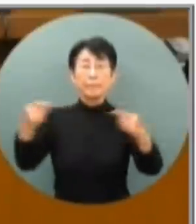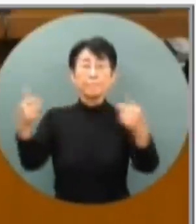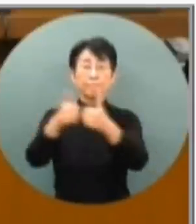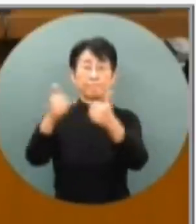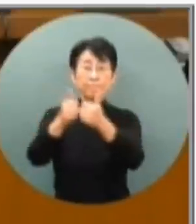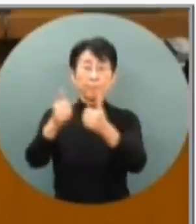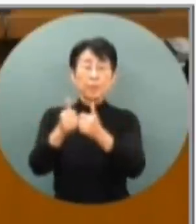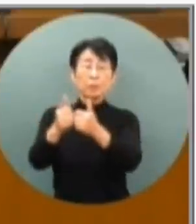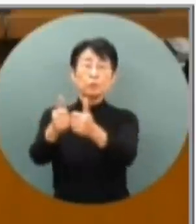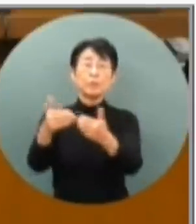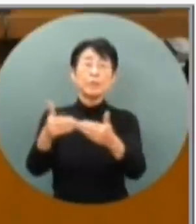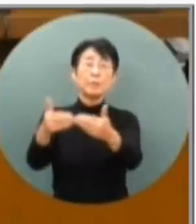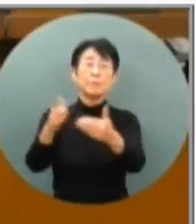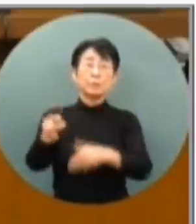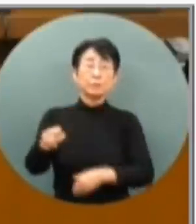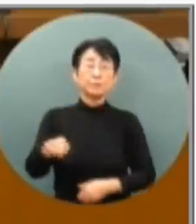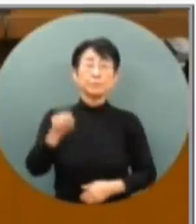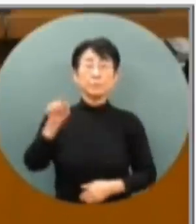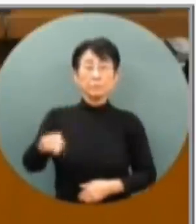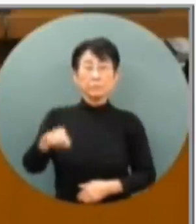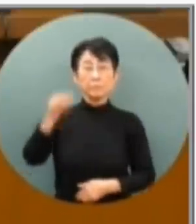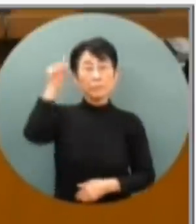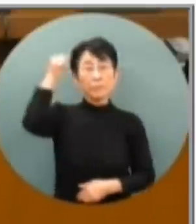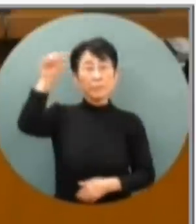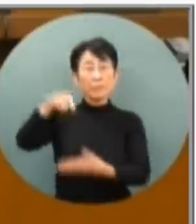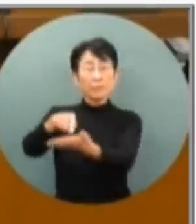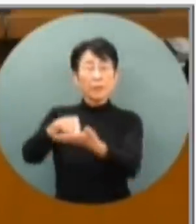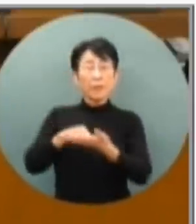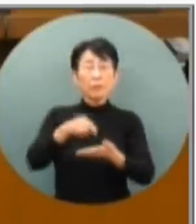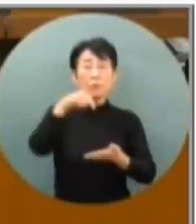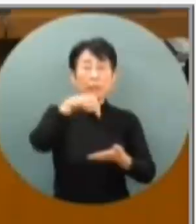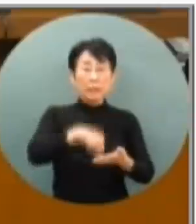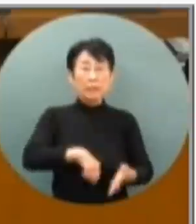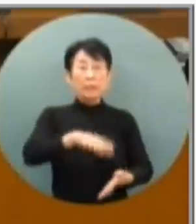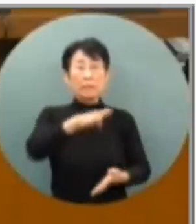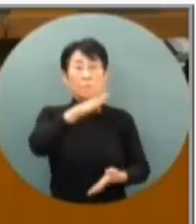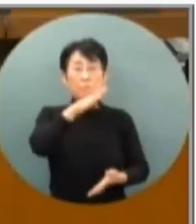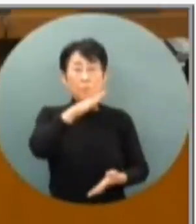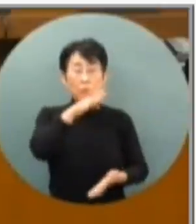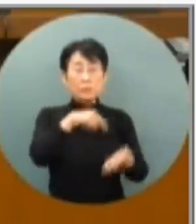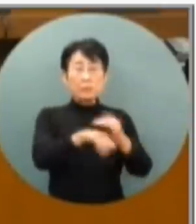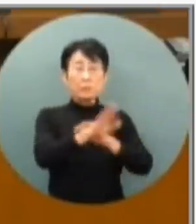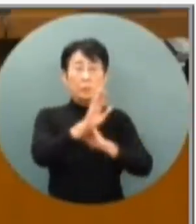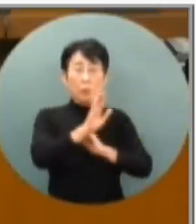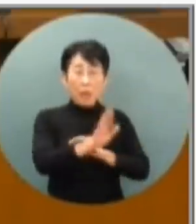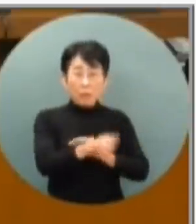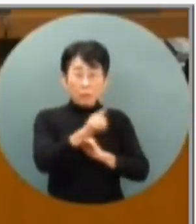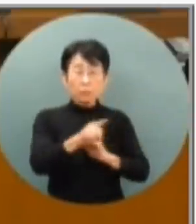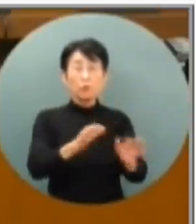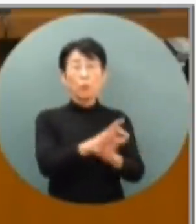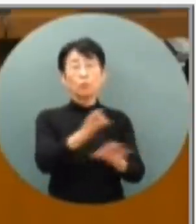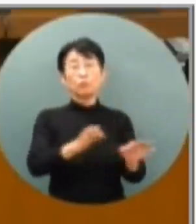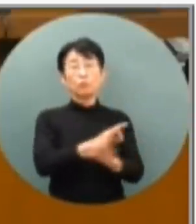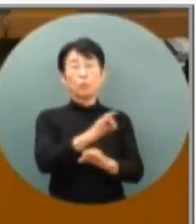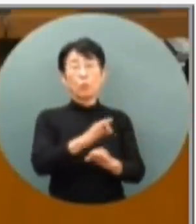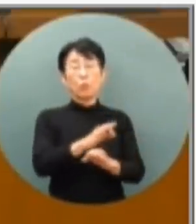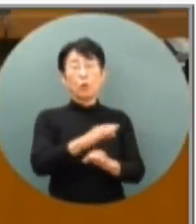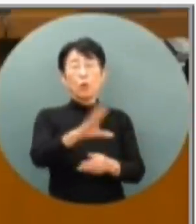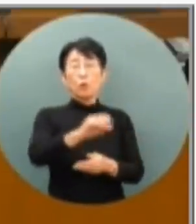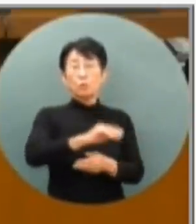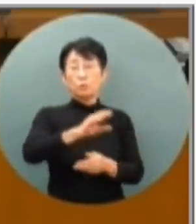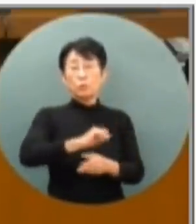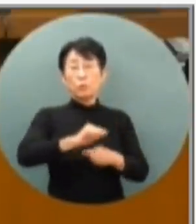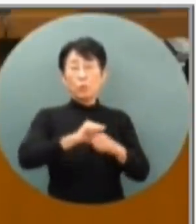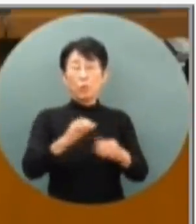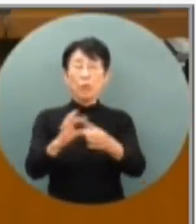ね、今のご提案の趣旨も含めて実行ある、そういう運用を今後も、関係者と